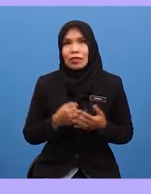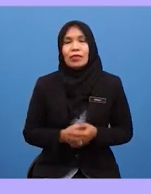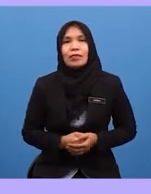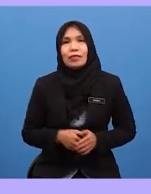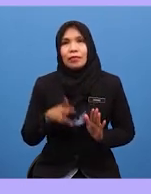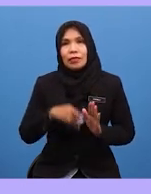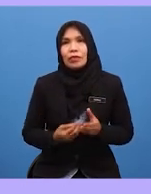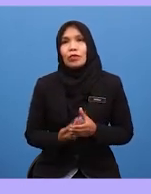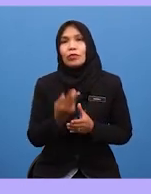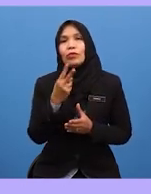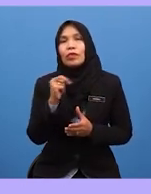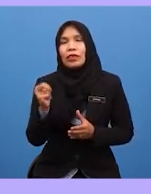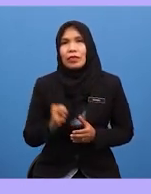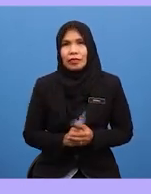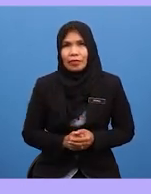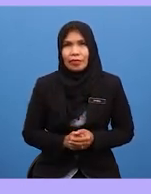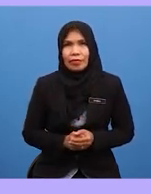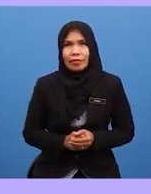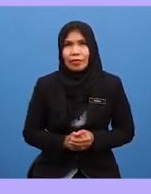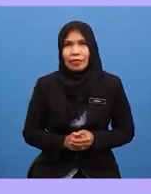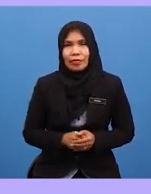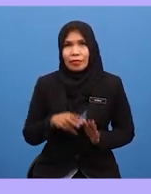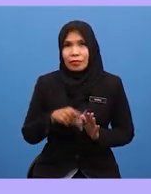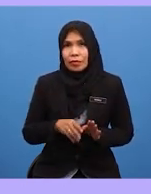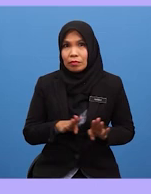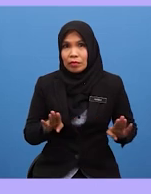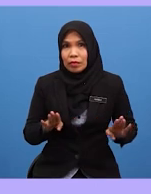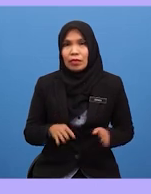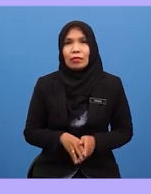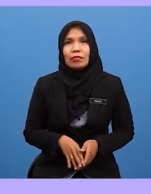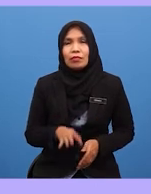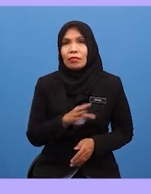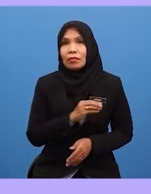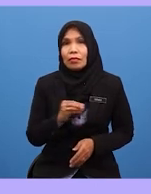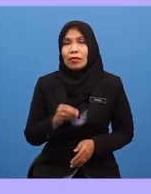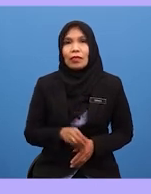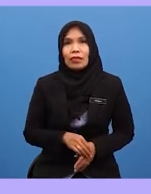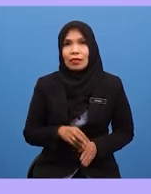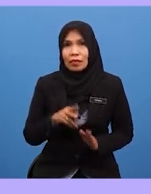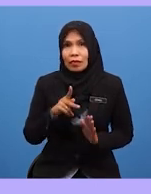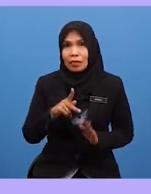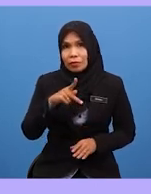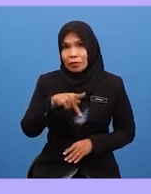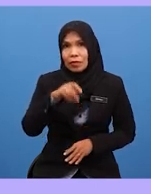Pertumbuhan juga melibatkan pembezaan dan penghususan sel.